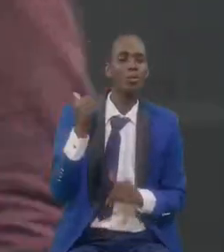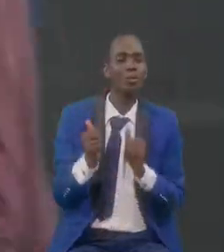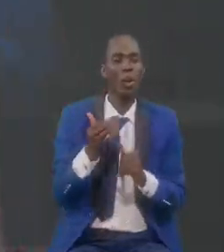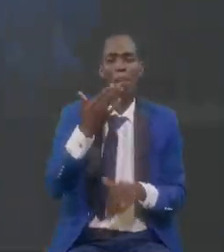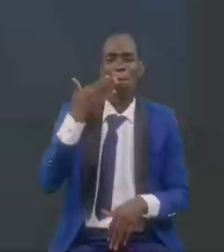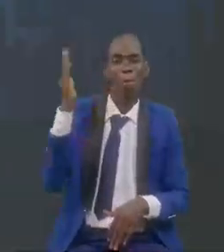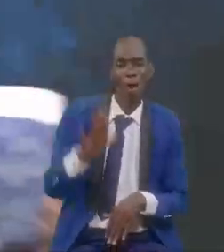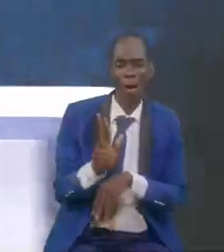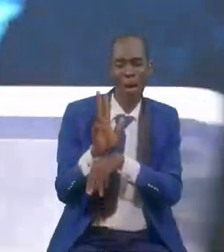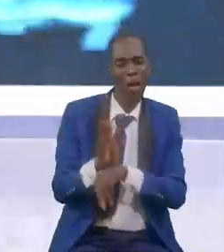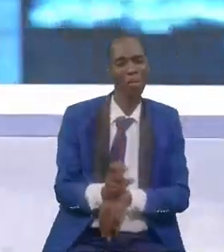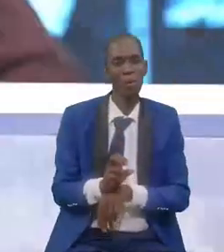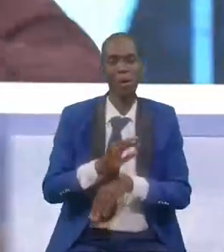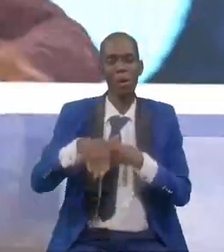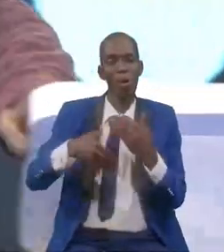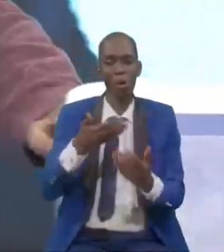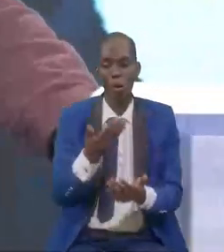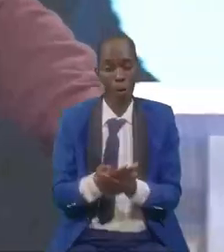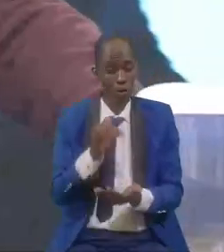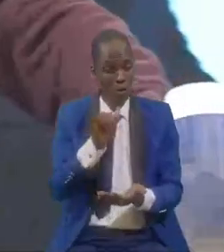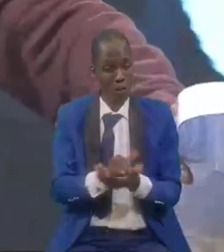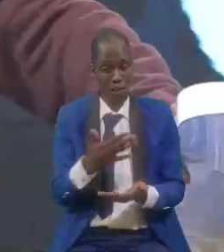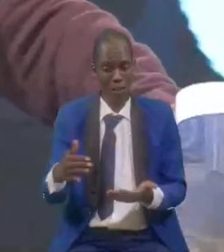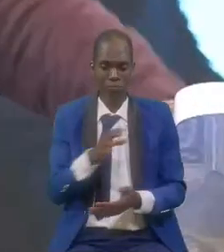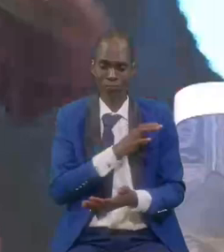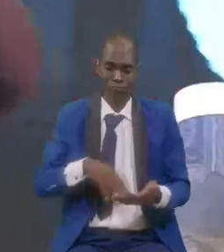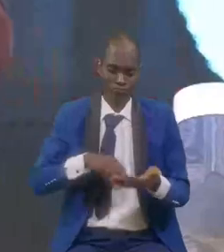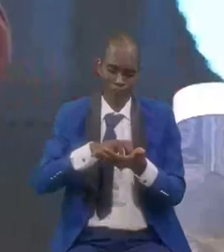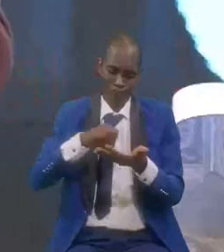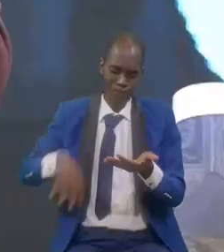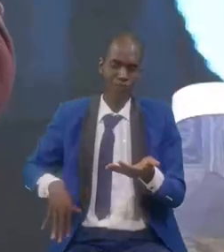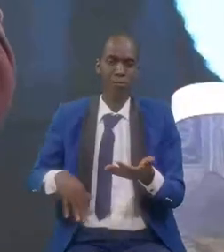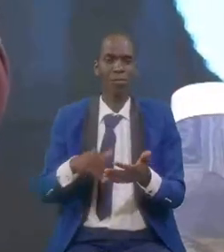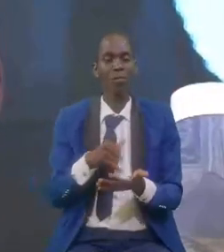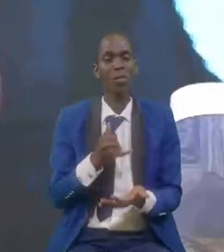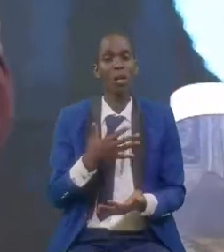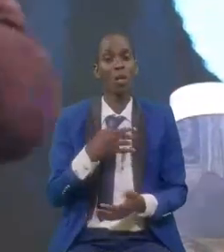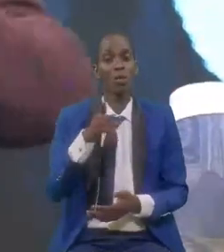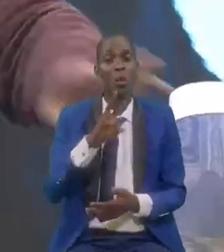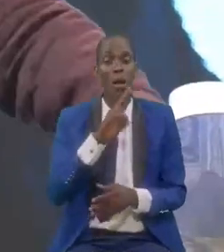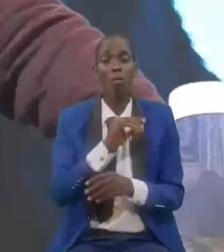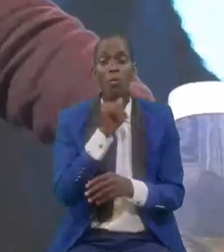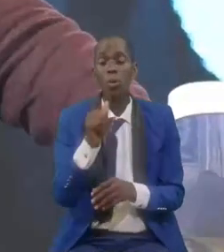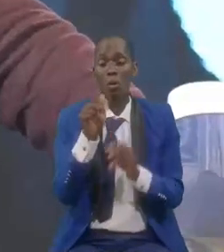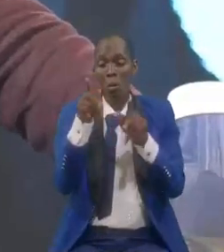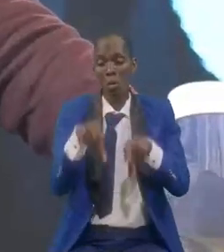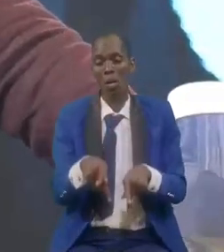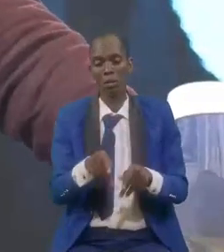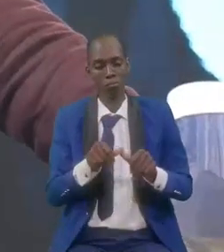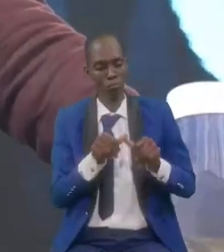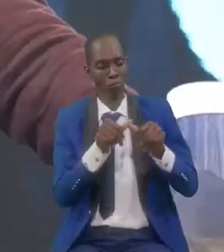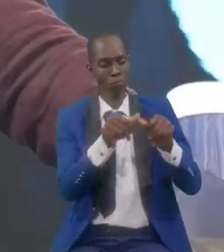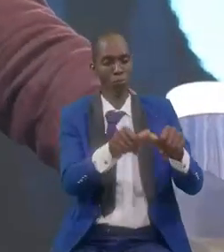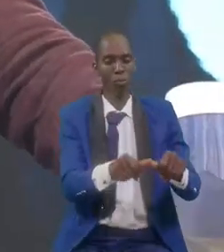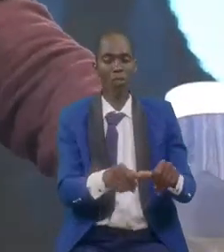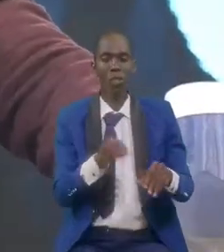passé, tout cela, Christ traite cela. Et tu n'es plus une personne qui